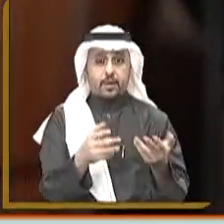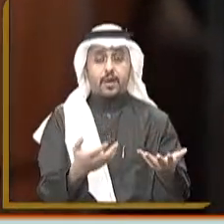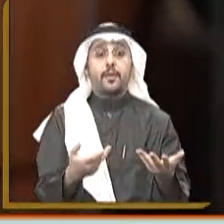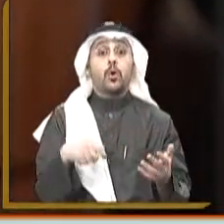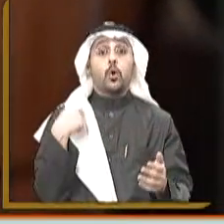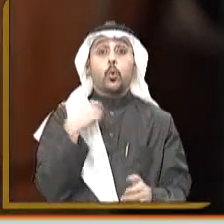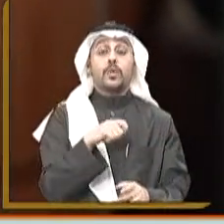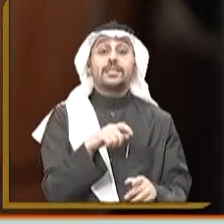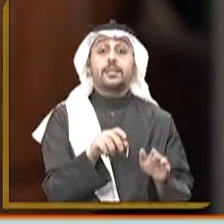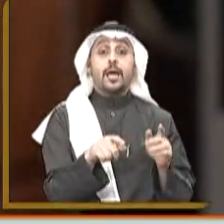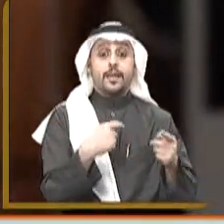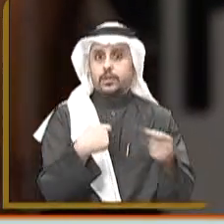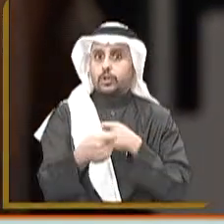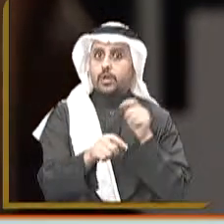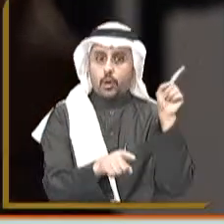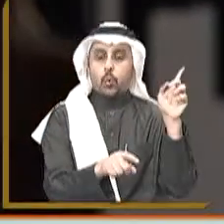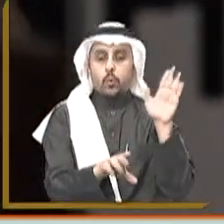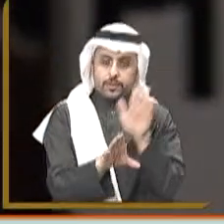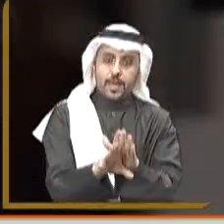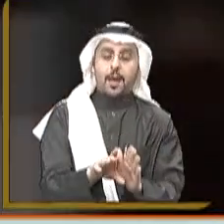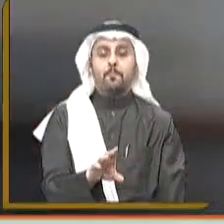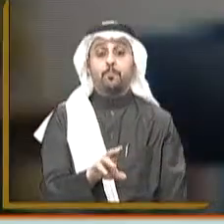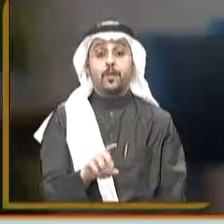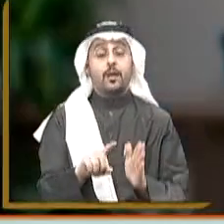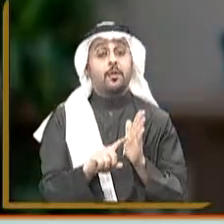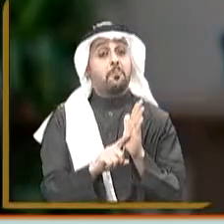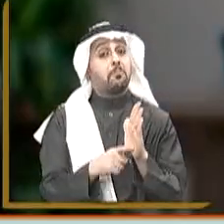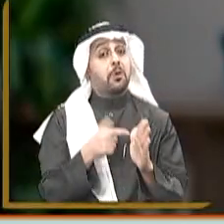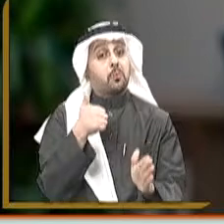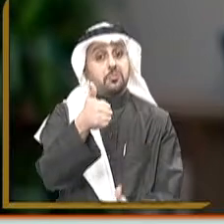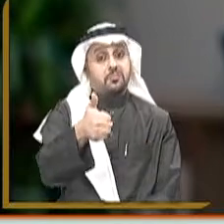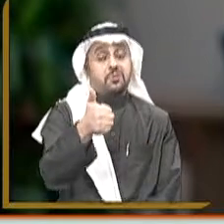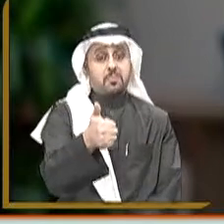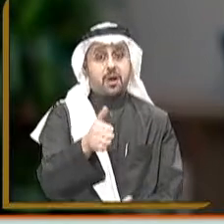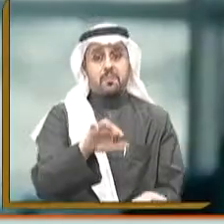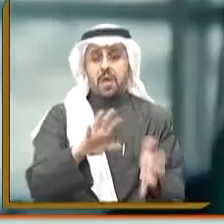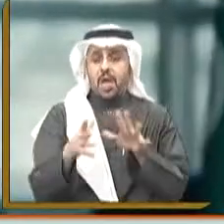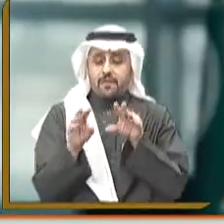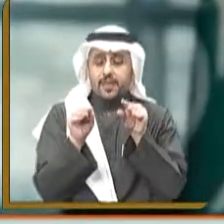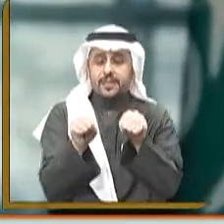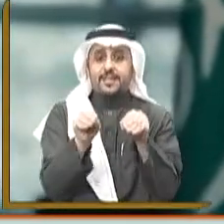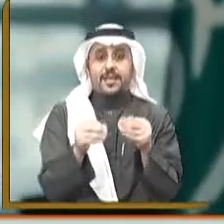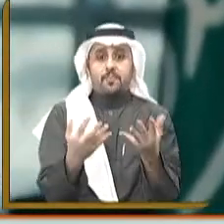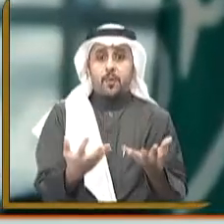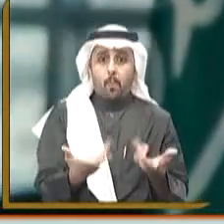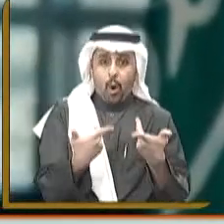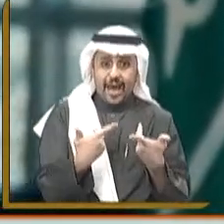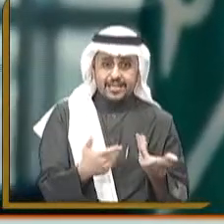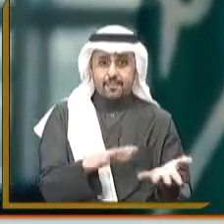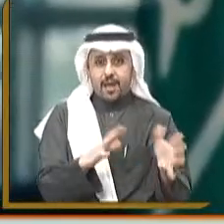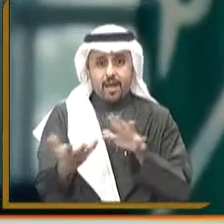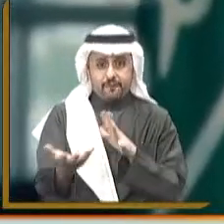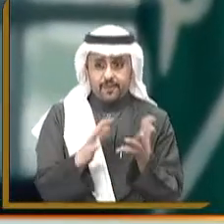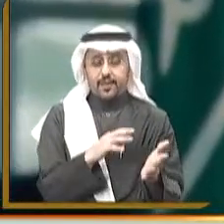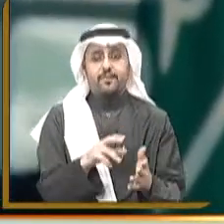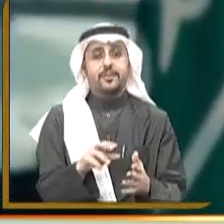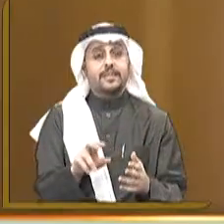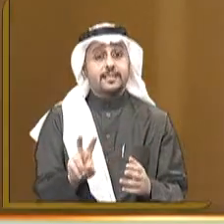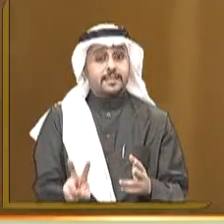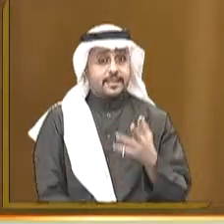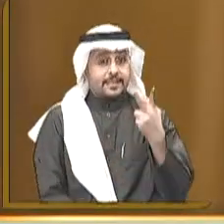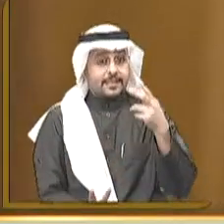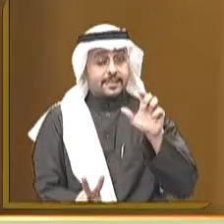التجارة. ويعد المؤتمر الأول من نوعه في تخصيص التعليم المحاسبي حيث يشارك فيه 67